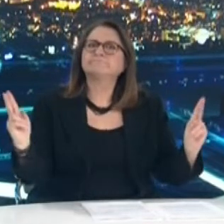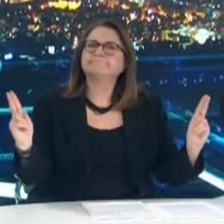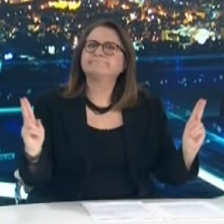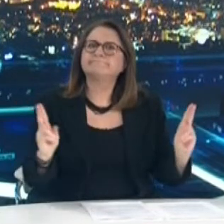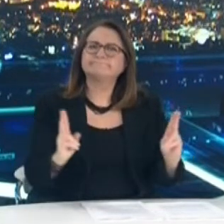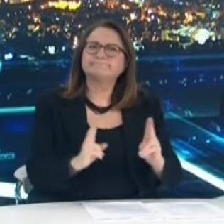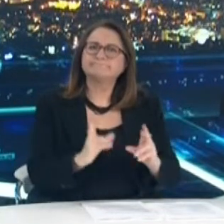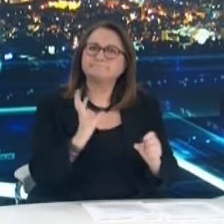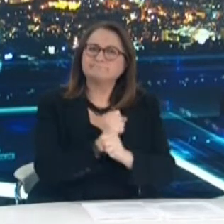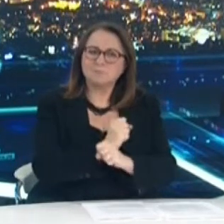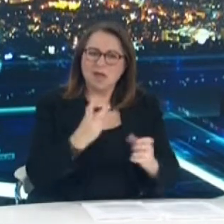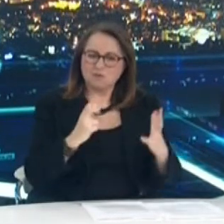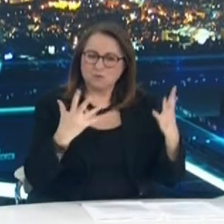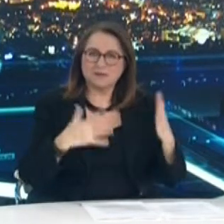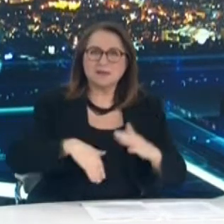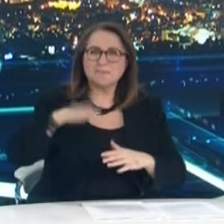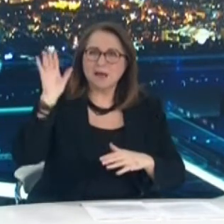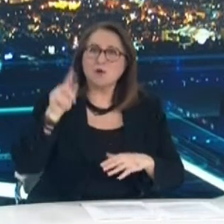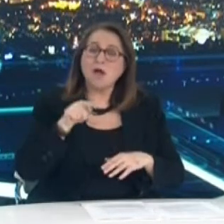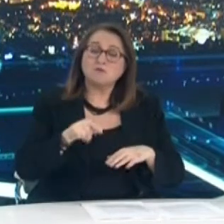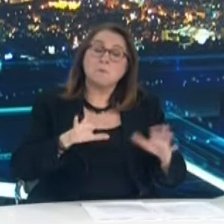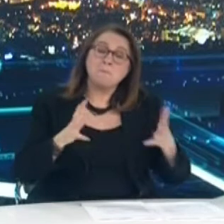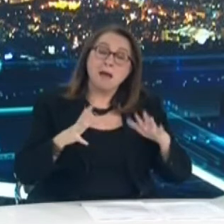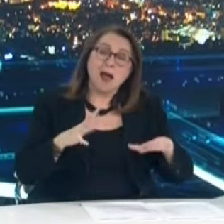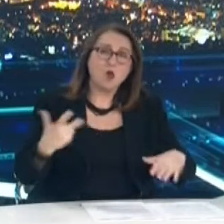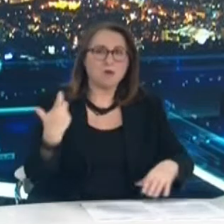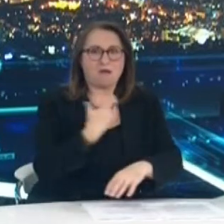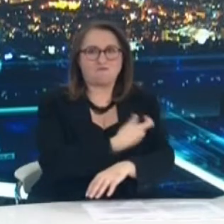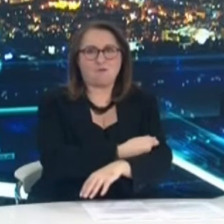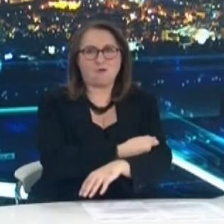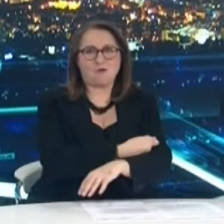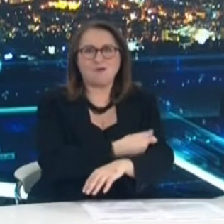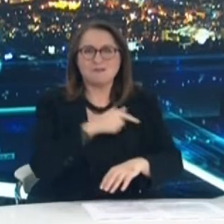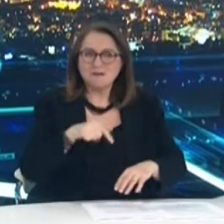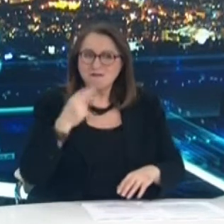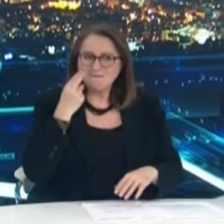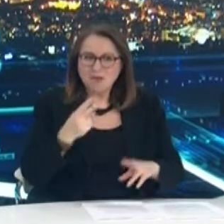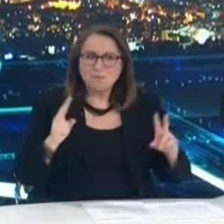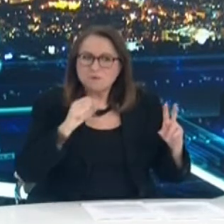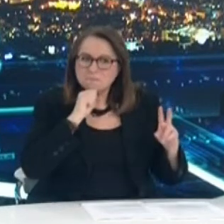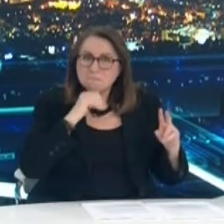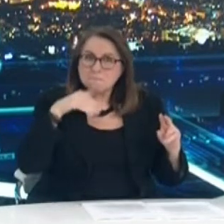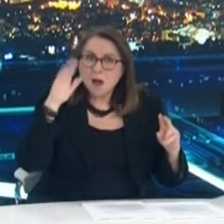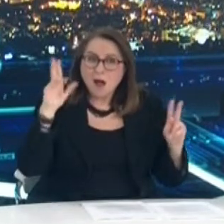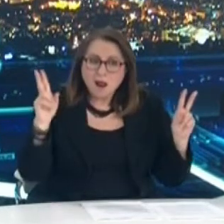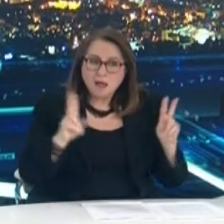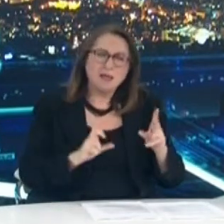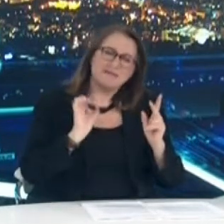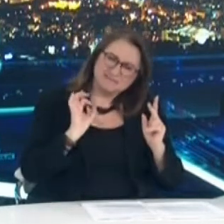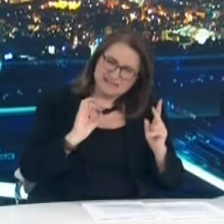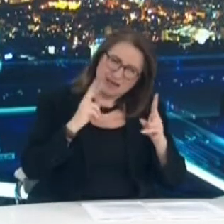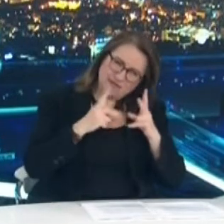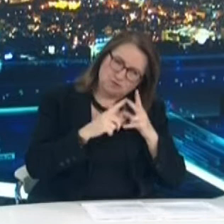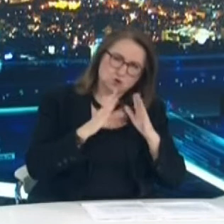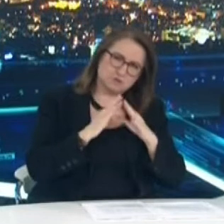άνω των 75 ετών, γεγονός που πιθανότατα συνδέεται με την εμβολιαστική κάλυψη των ηλικιών αυτών. Αυτό είναι ένα πολύ ευήμενο μήνυμα, το